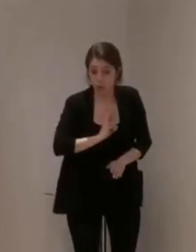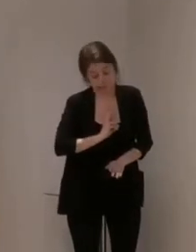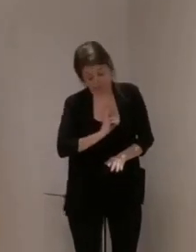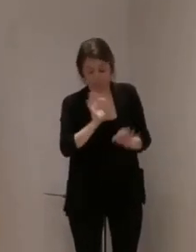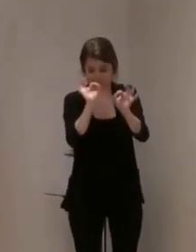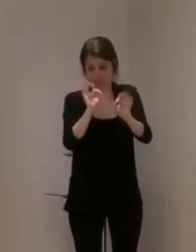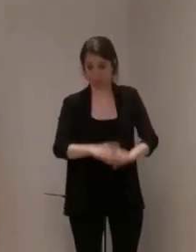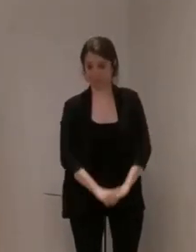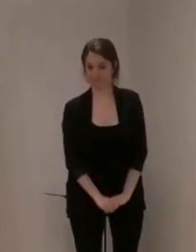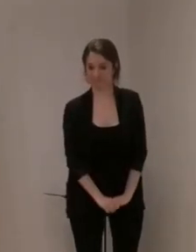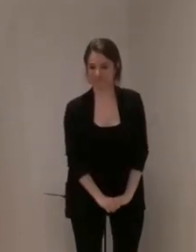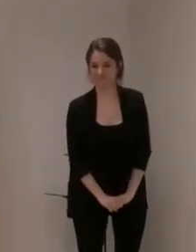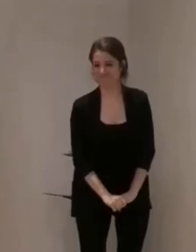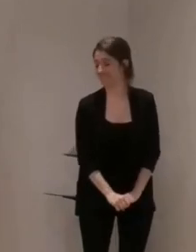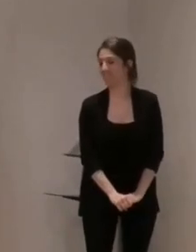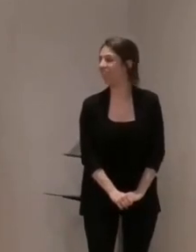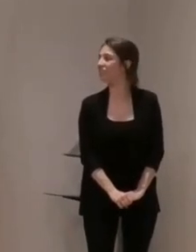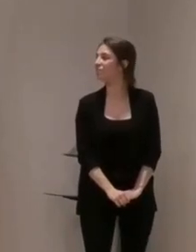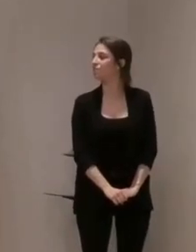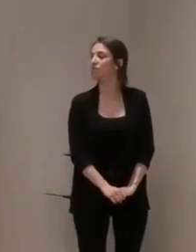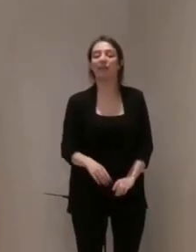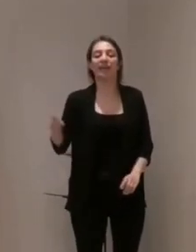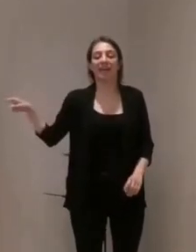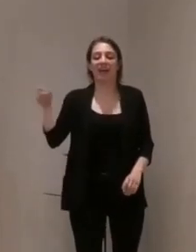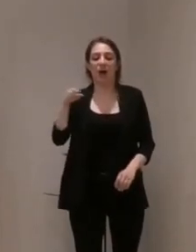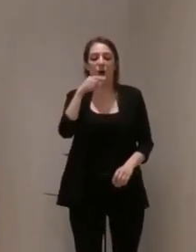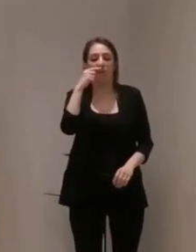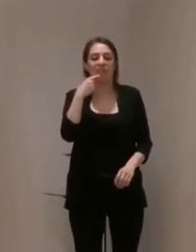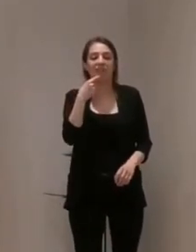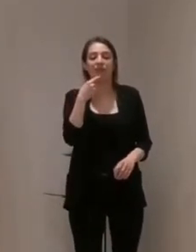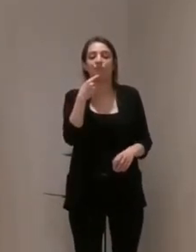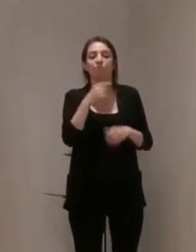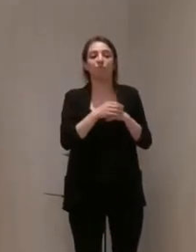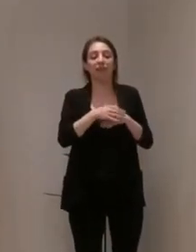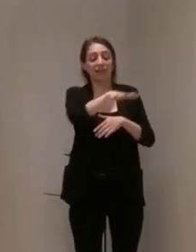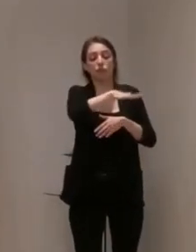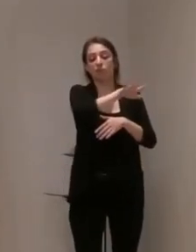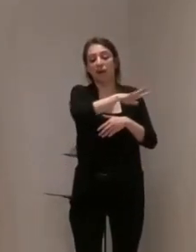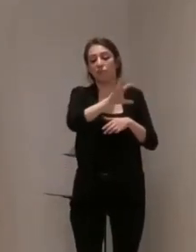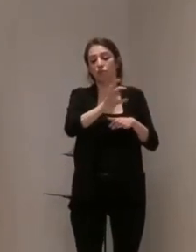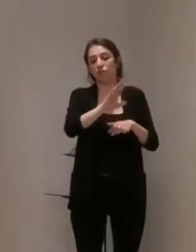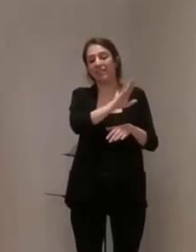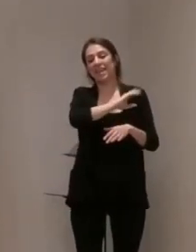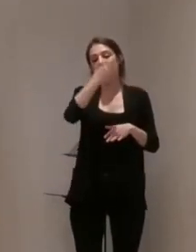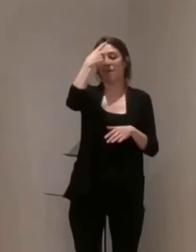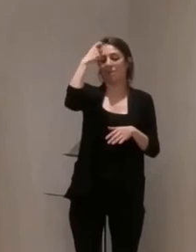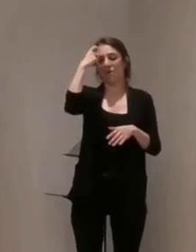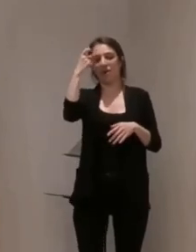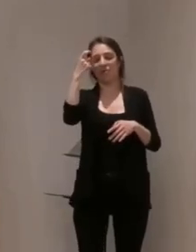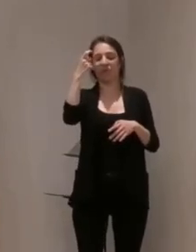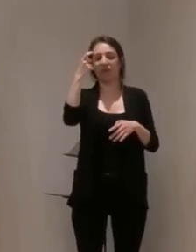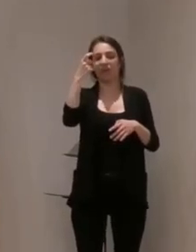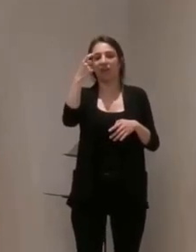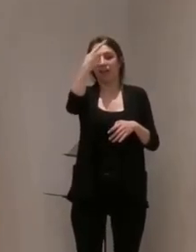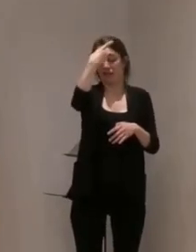No, aquesta demanda, els llocs de memòria són ambivalents, perquè hi